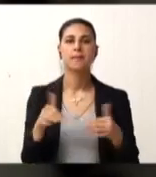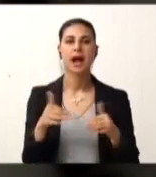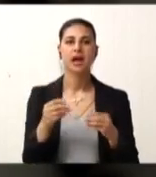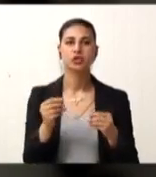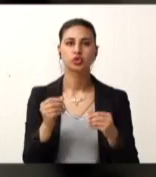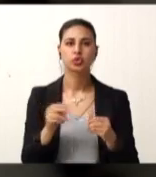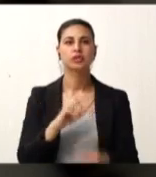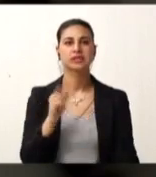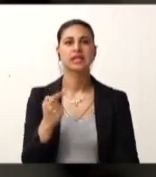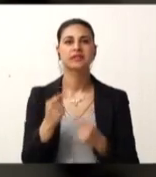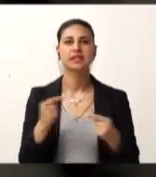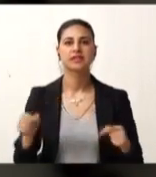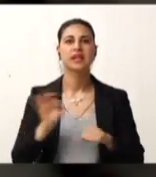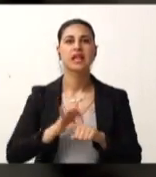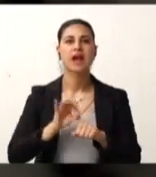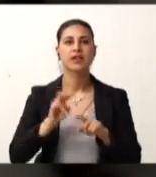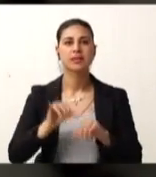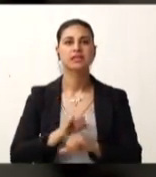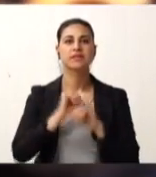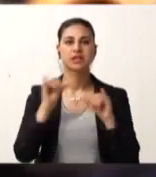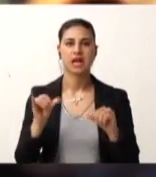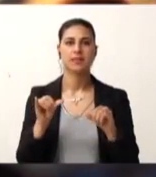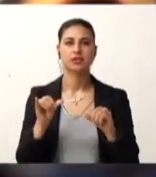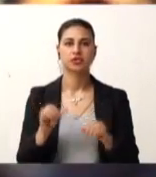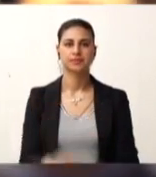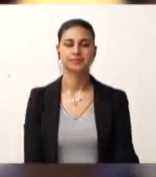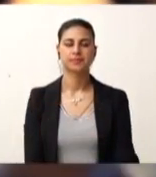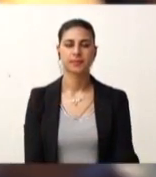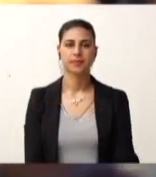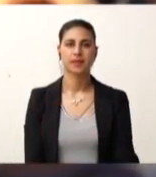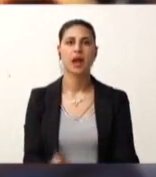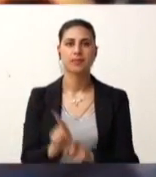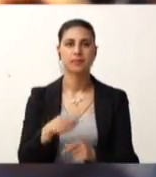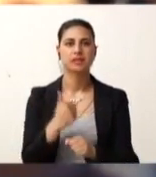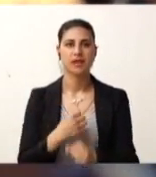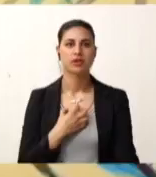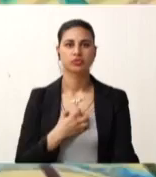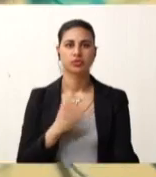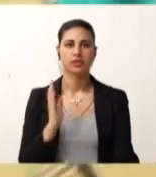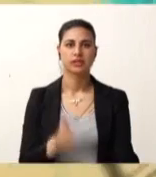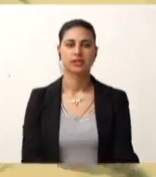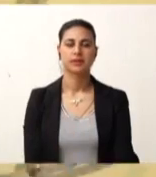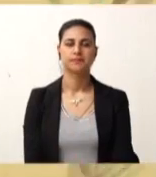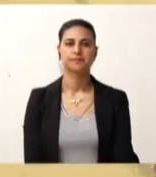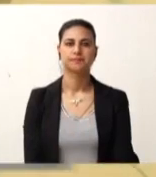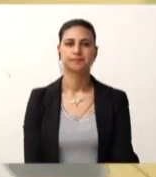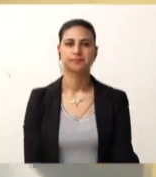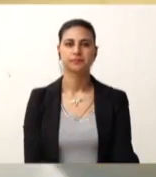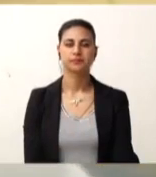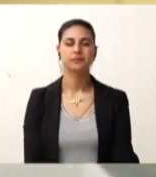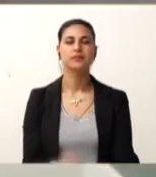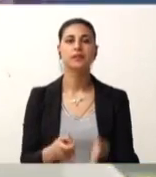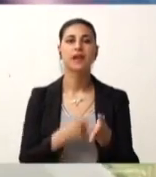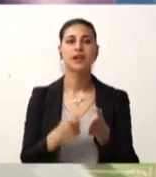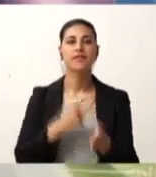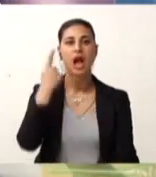სხვა ნეიროდეგენერაციული დაავადებების განვითარებაში გასაღების როლს შეასრულებს. კვლევის